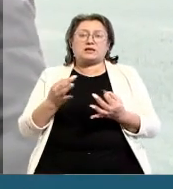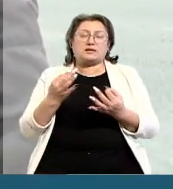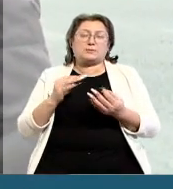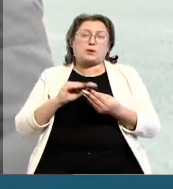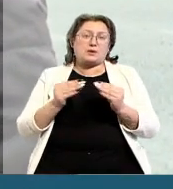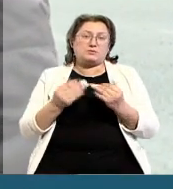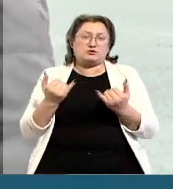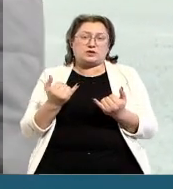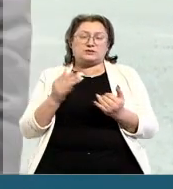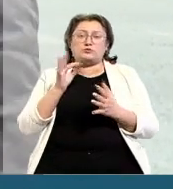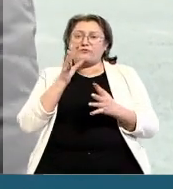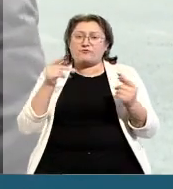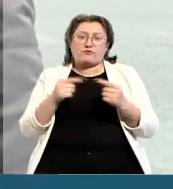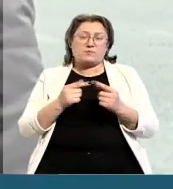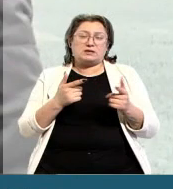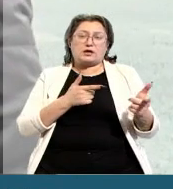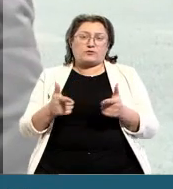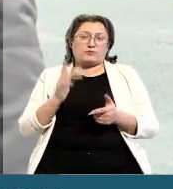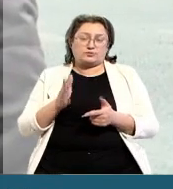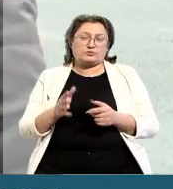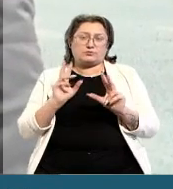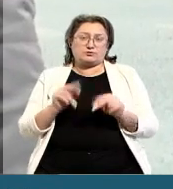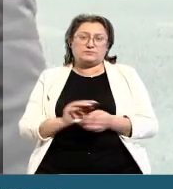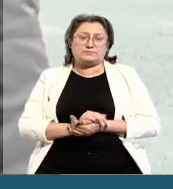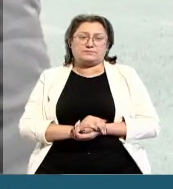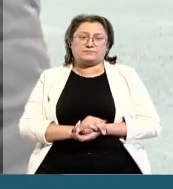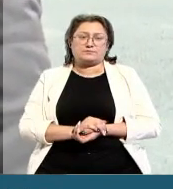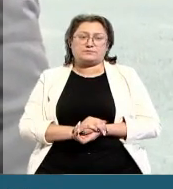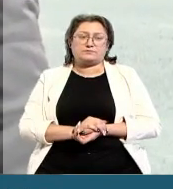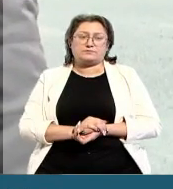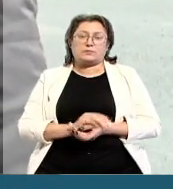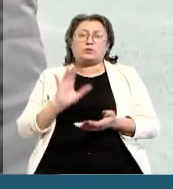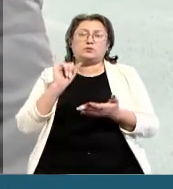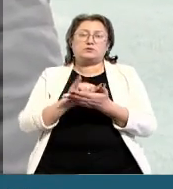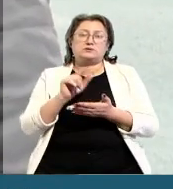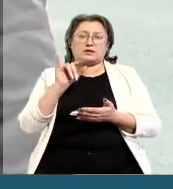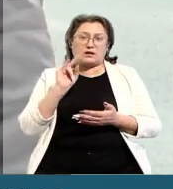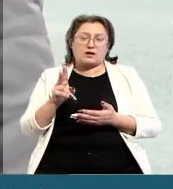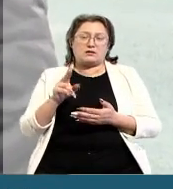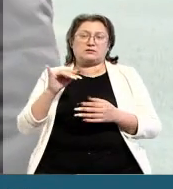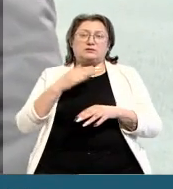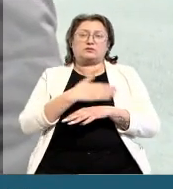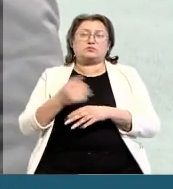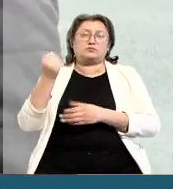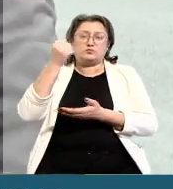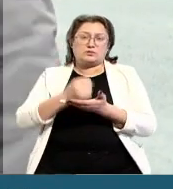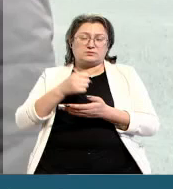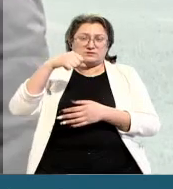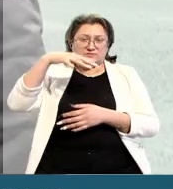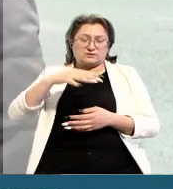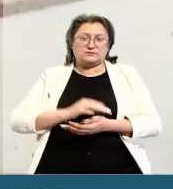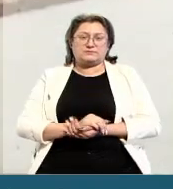қоршаулар мен жарықтандыру тіректері орнатылды. Барлығы бір адамдай жұмылдырылды. Техника жақсы, жұмысты ойдағдай орындауға барлығы